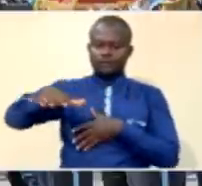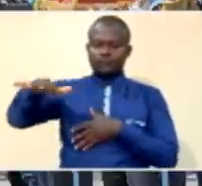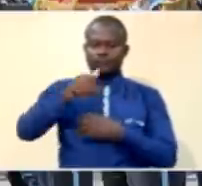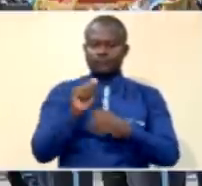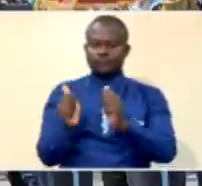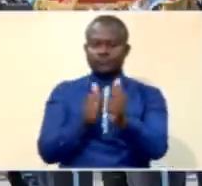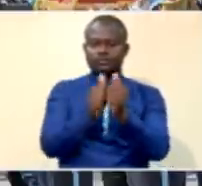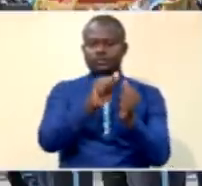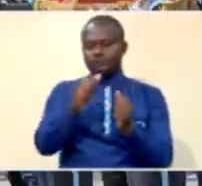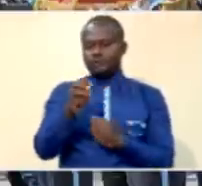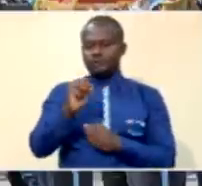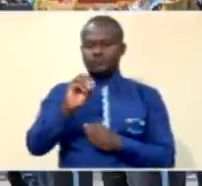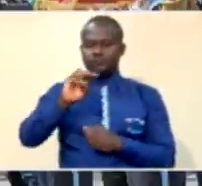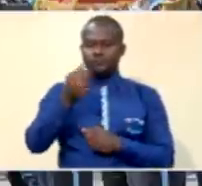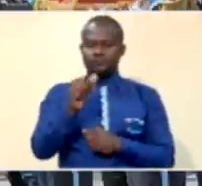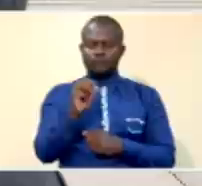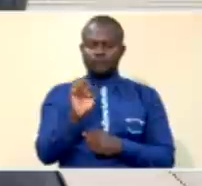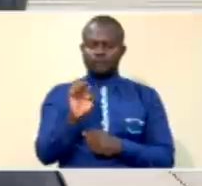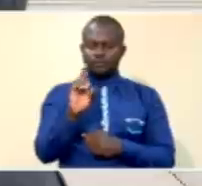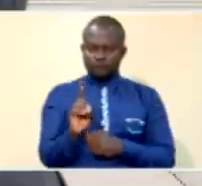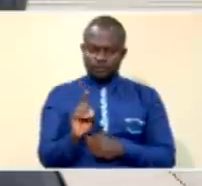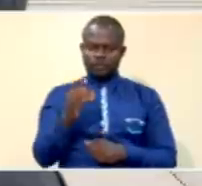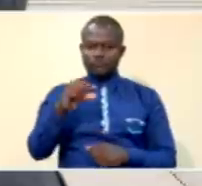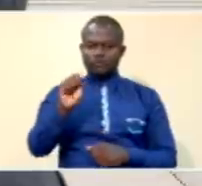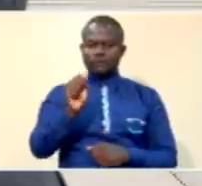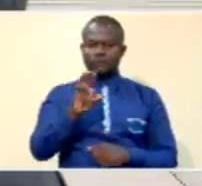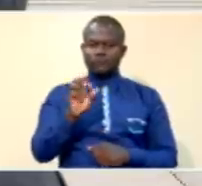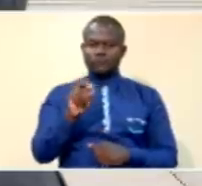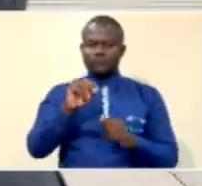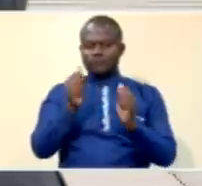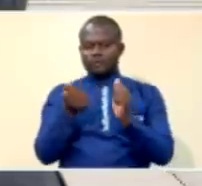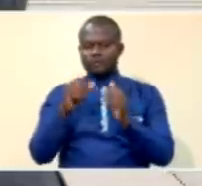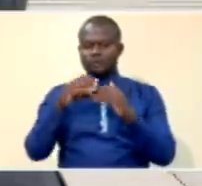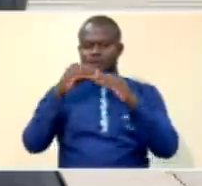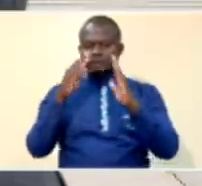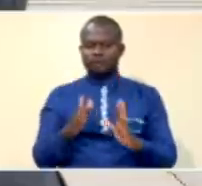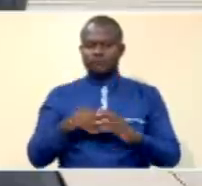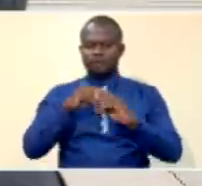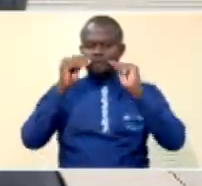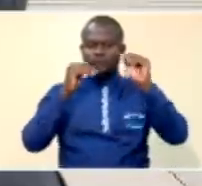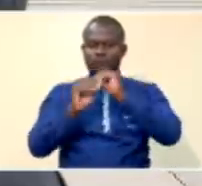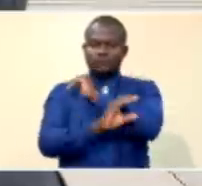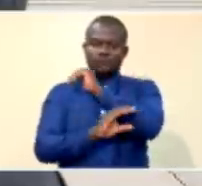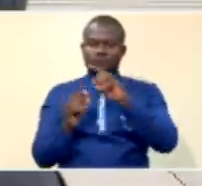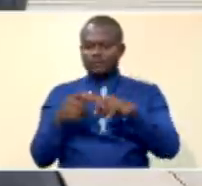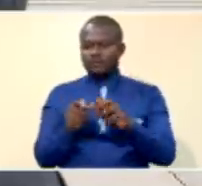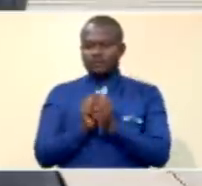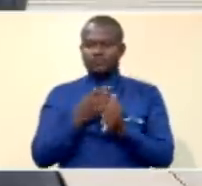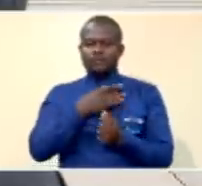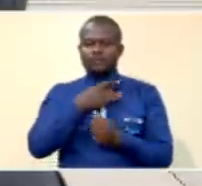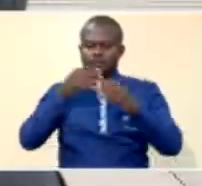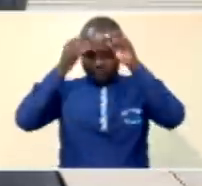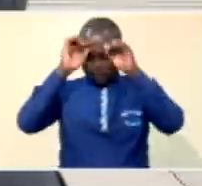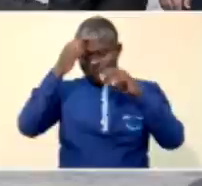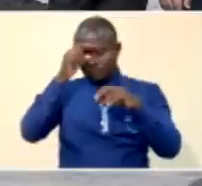na mugenzi we Mohamed Ould Ghazouani ndetse n'abandi bayobozi mu nzego nkuru z'igihugu zitandukanye uruzinduko